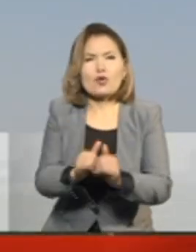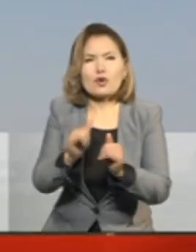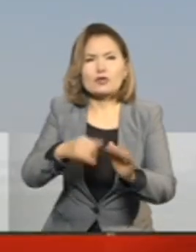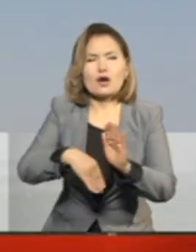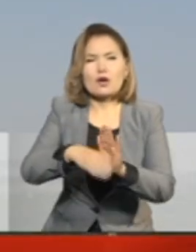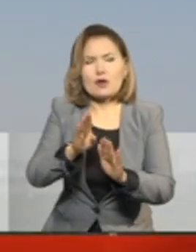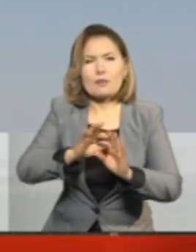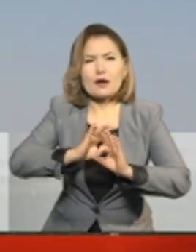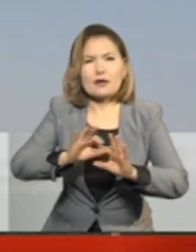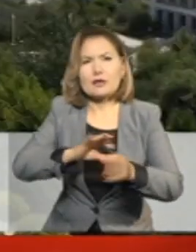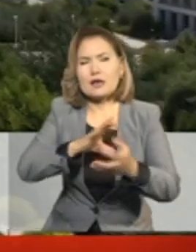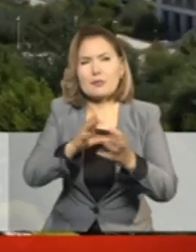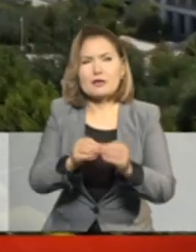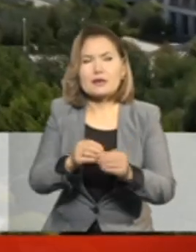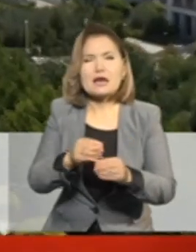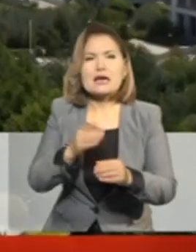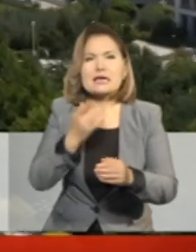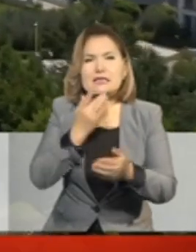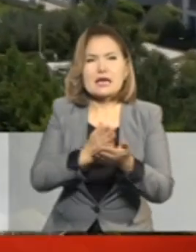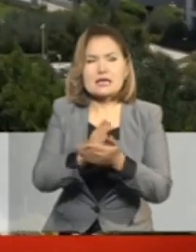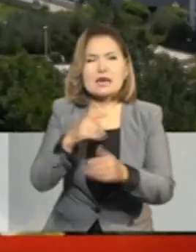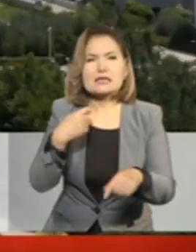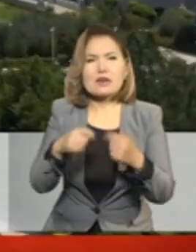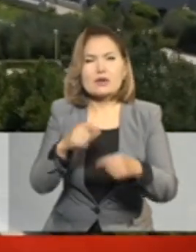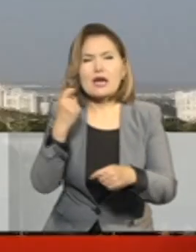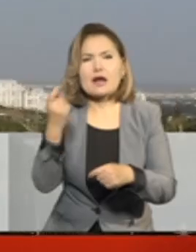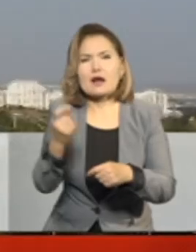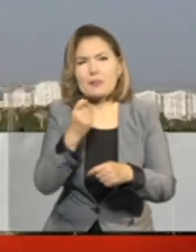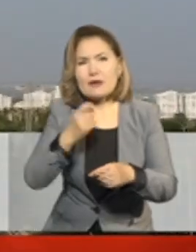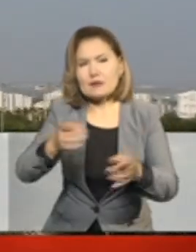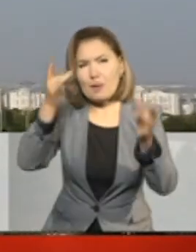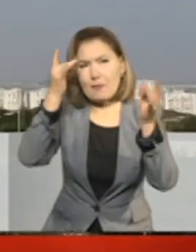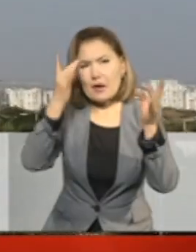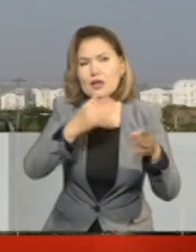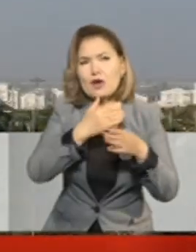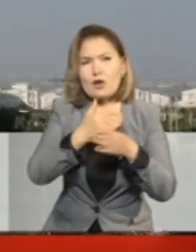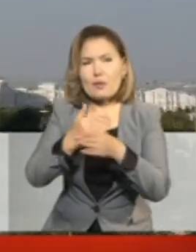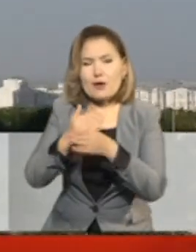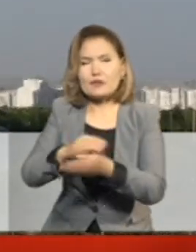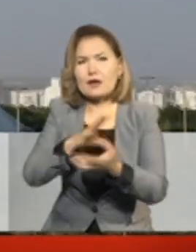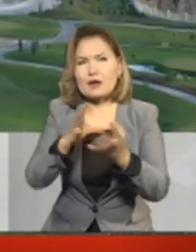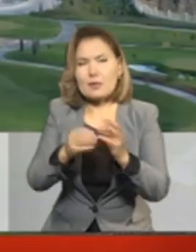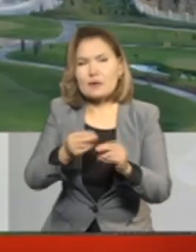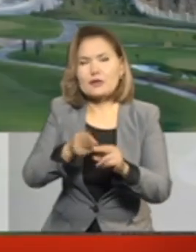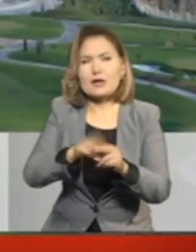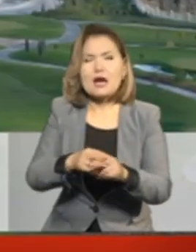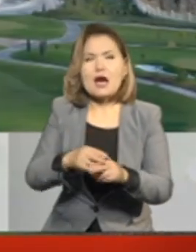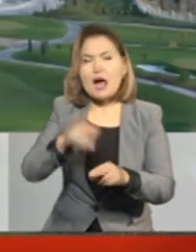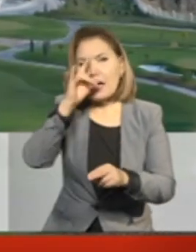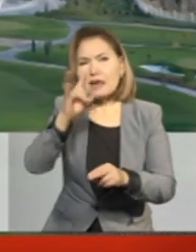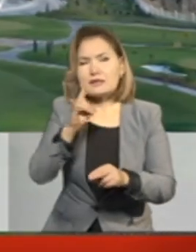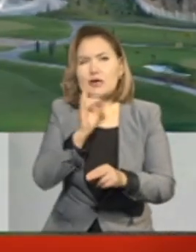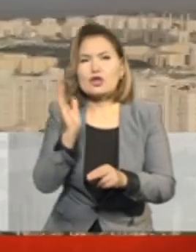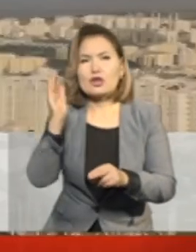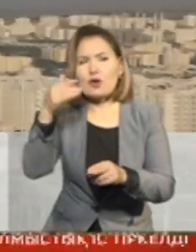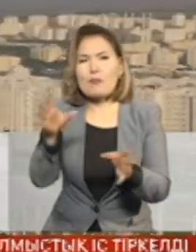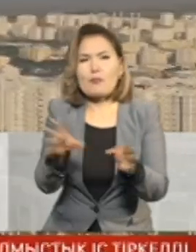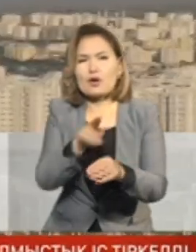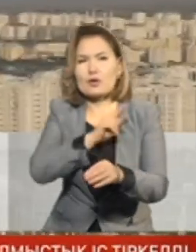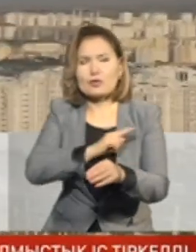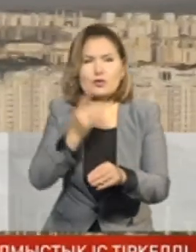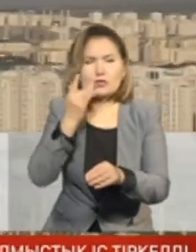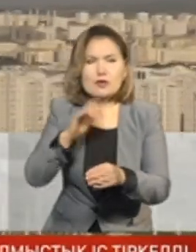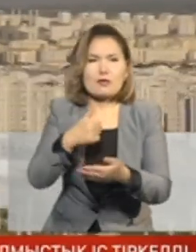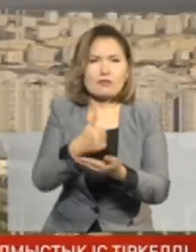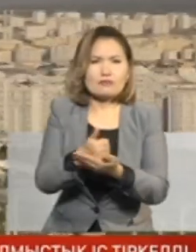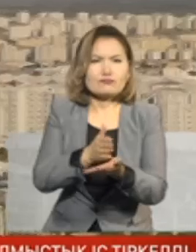шығару екенін айтты. Тараптар саяси, сауда-экономикалық және мәдени-гуманитарлық салаларда екі жақты ынтымақтастық басым